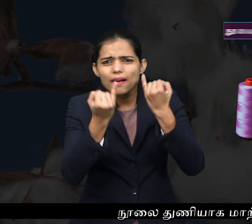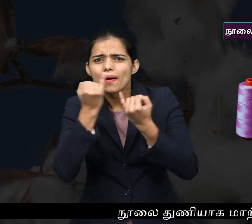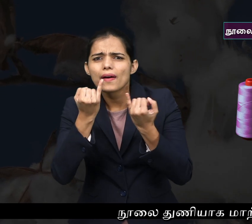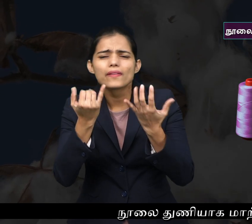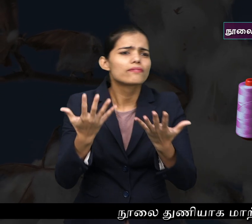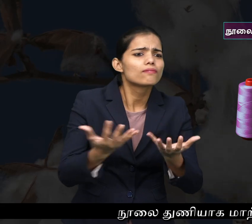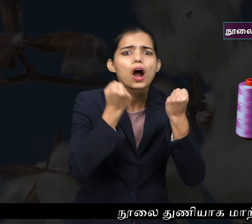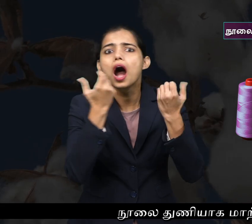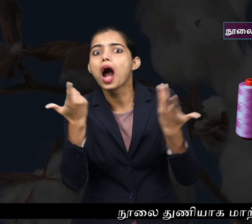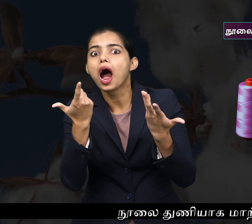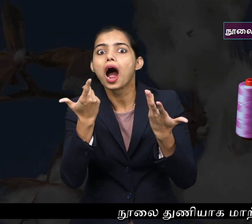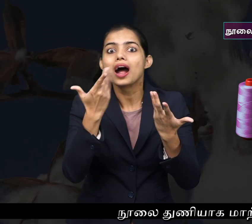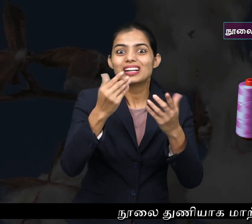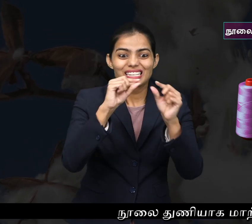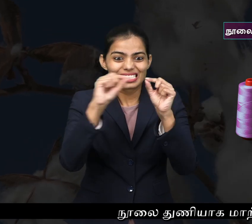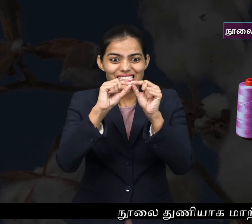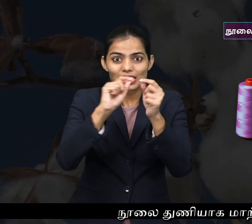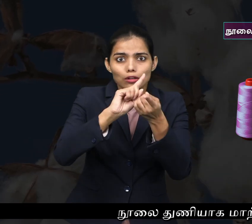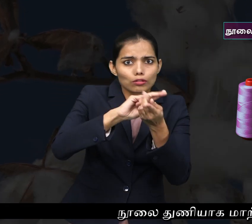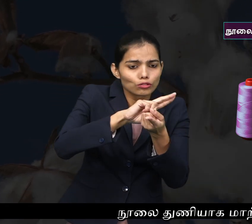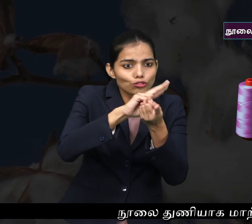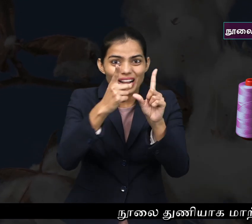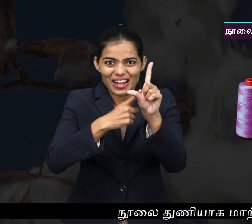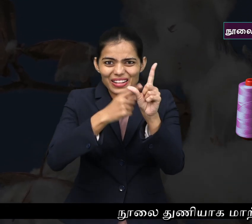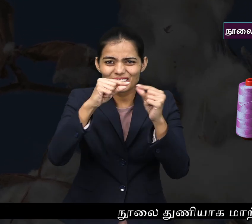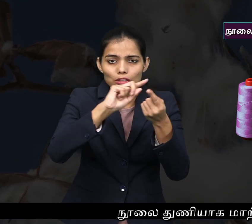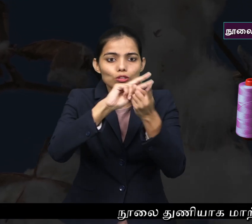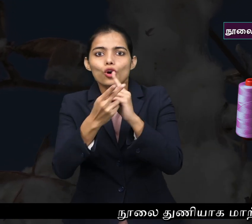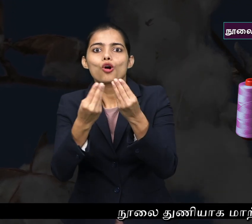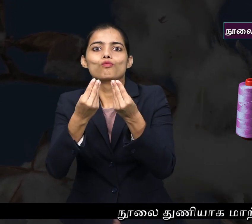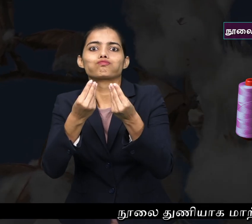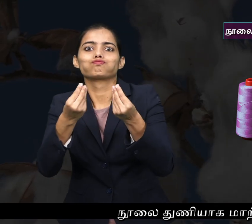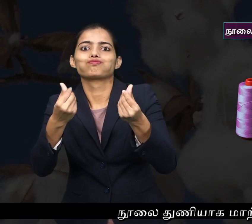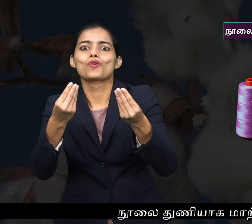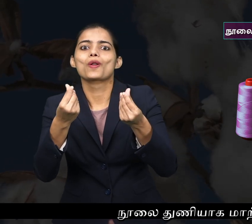நூலை துணியாக மாற்றுவதை தெரிந்து கொள்வீர்கள்.